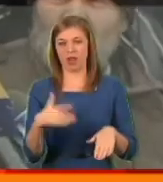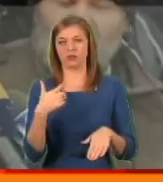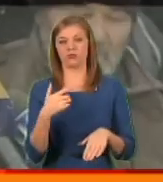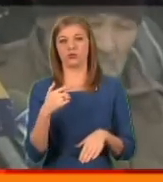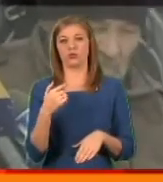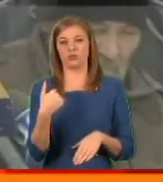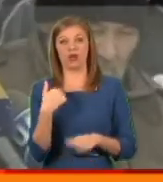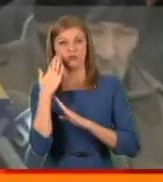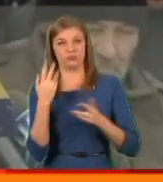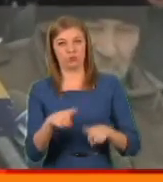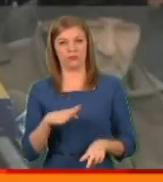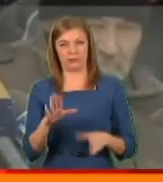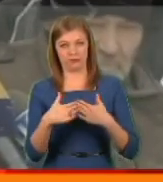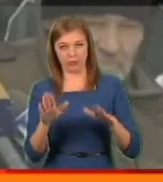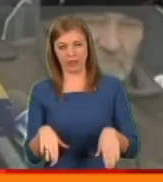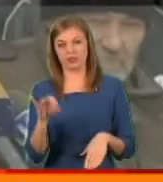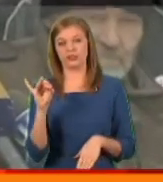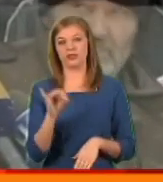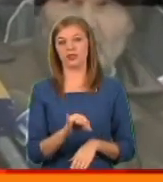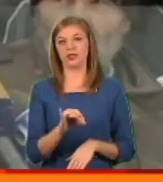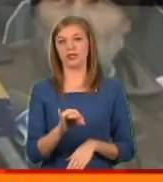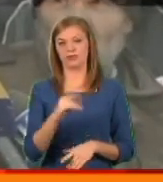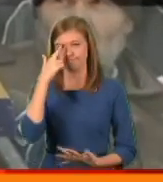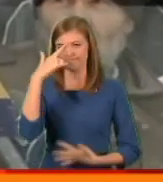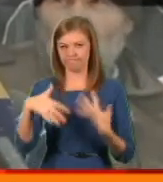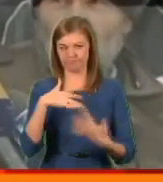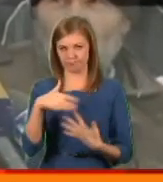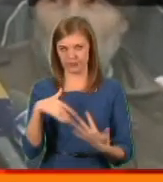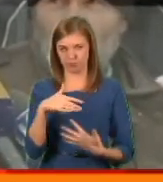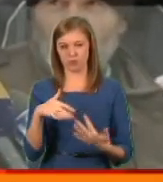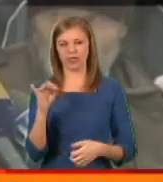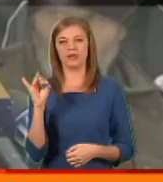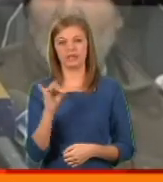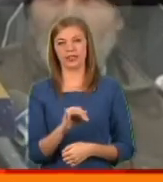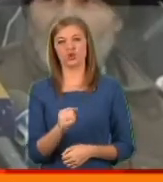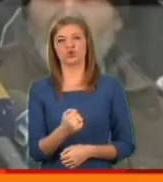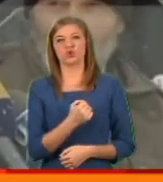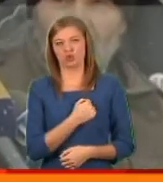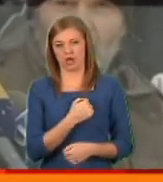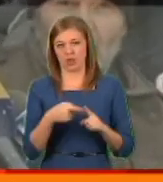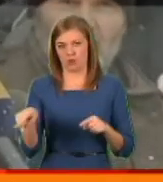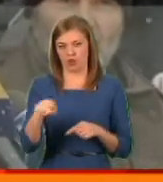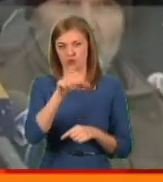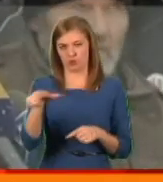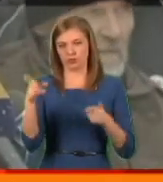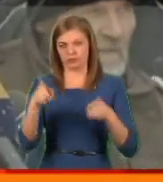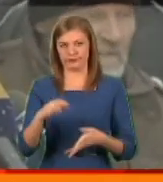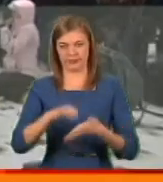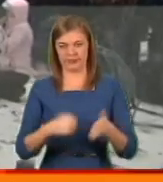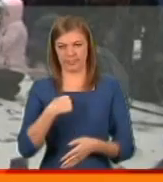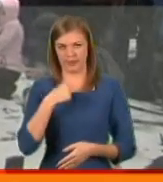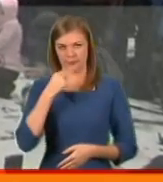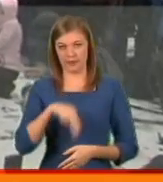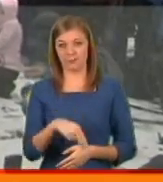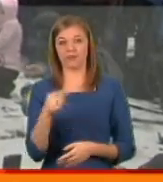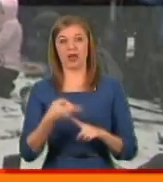в палатці, і перепутали. І, к сожалению, вот эти люди пострадали из-за меня. А